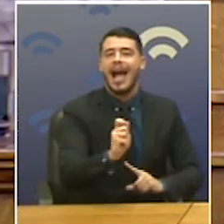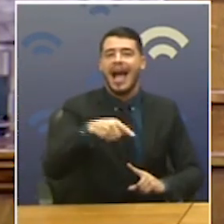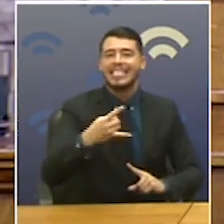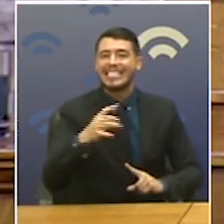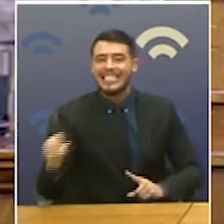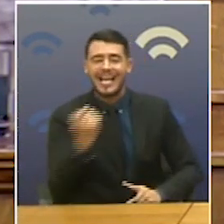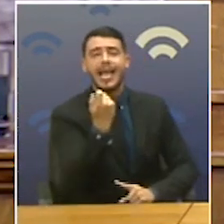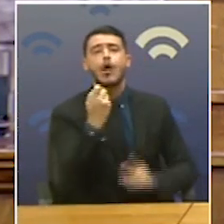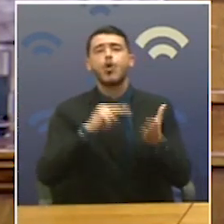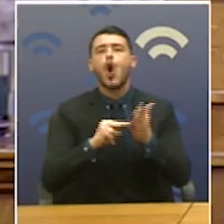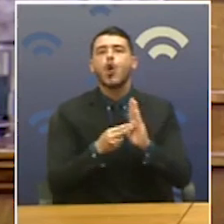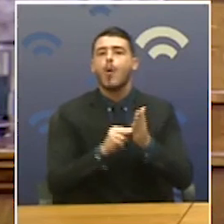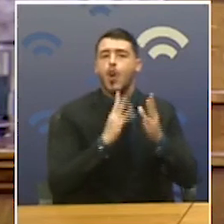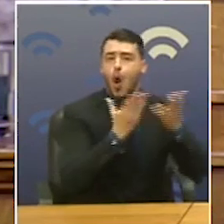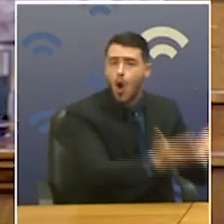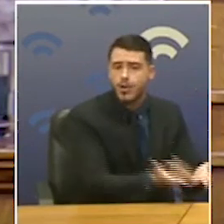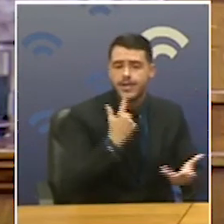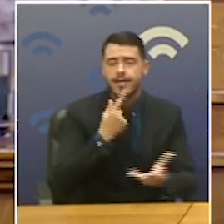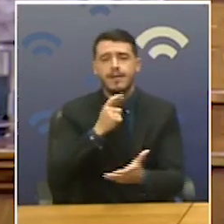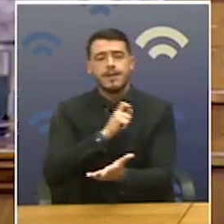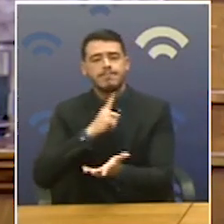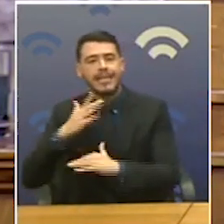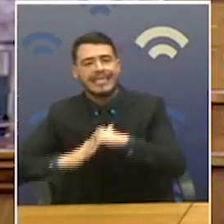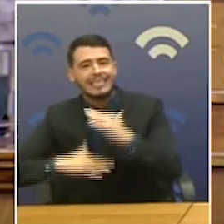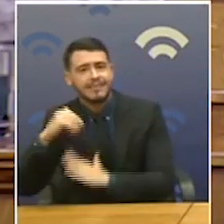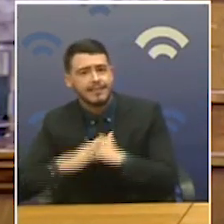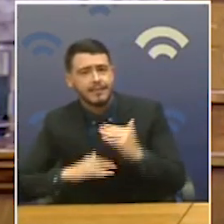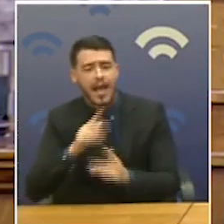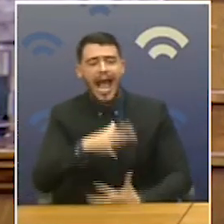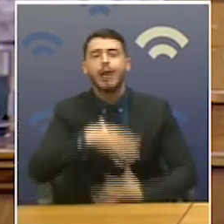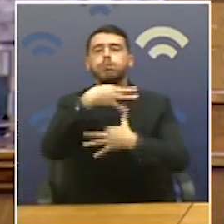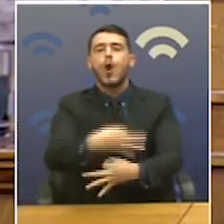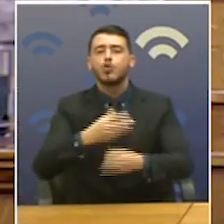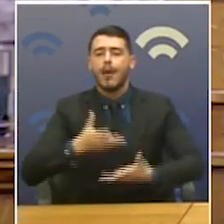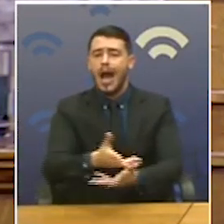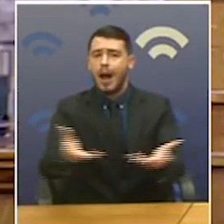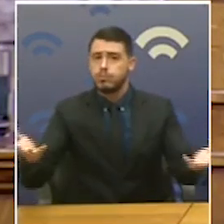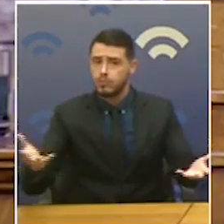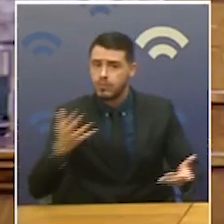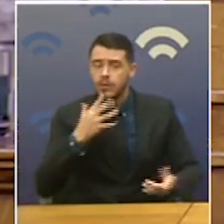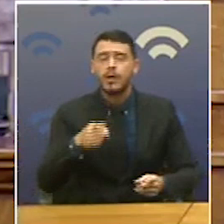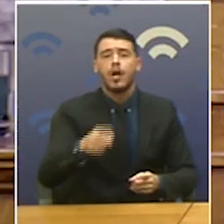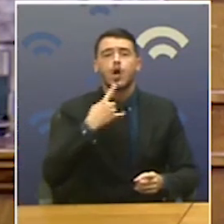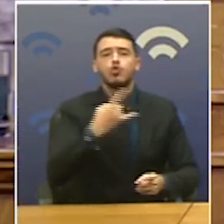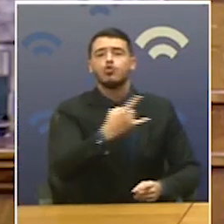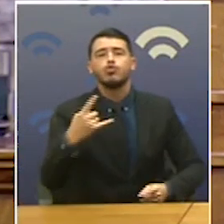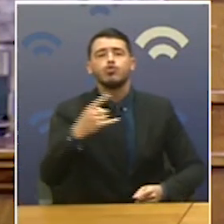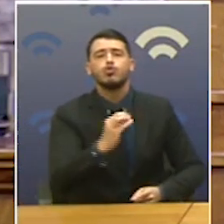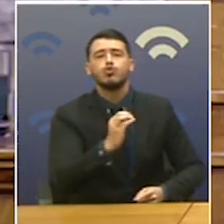Τα γράμματα και οι τέχνες δίνουν το δικό του δημιουργικό παρόν με τον Σταύρο Ζουμπουλάκη, Θόδωρο